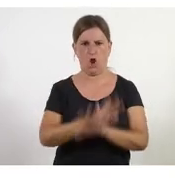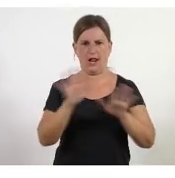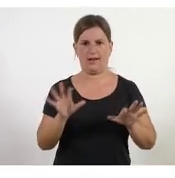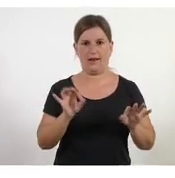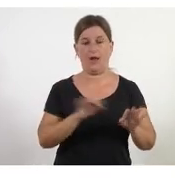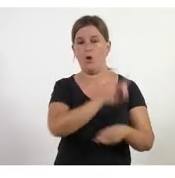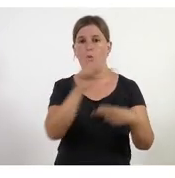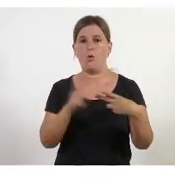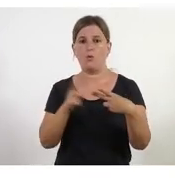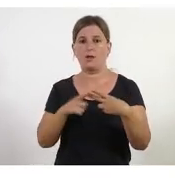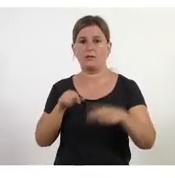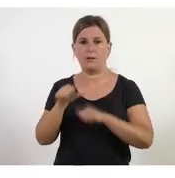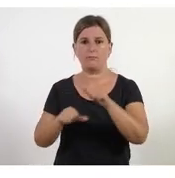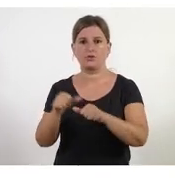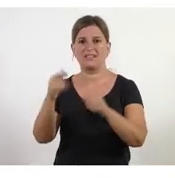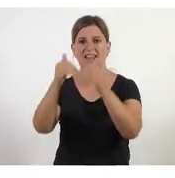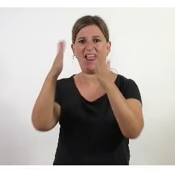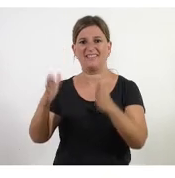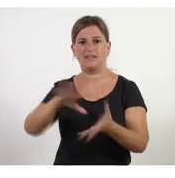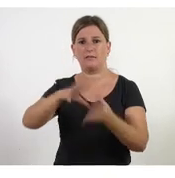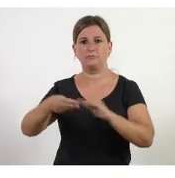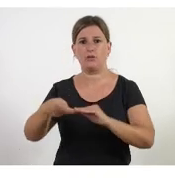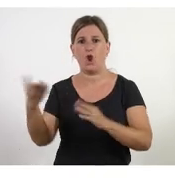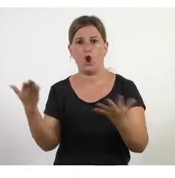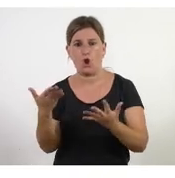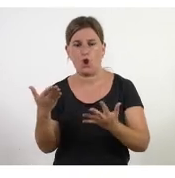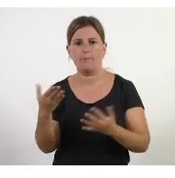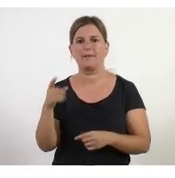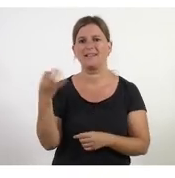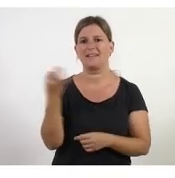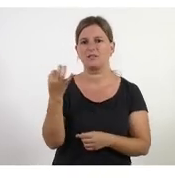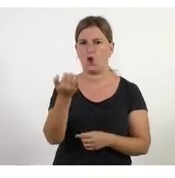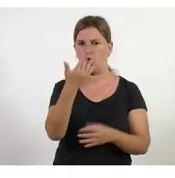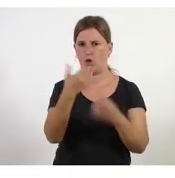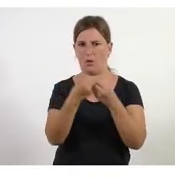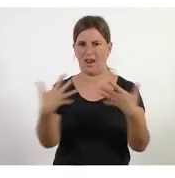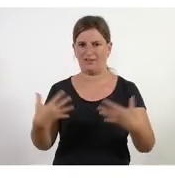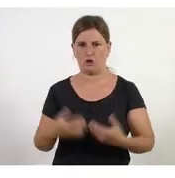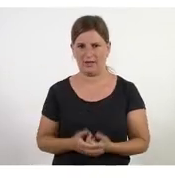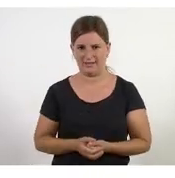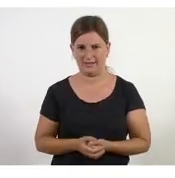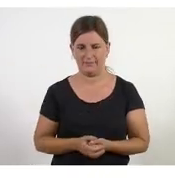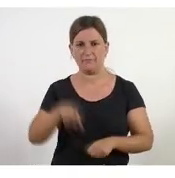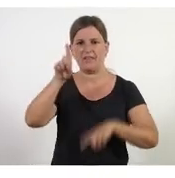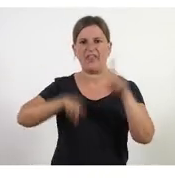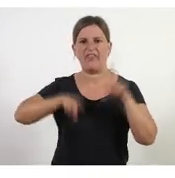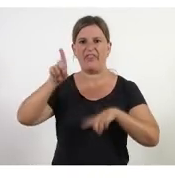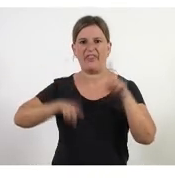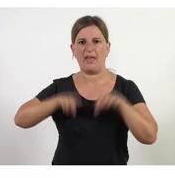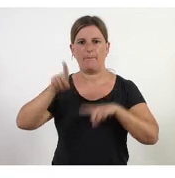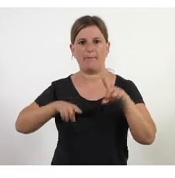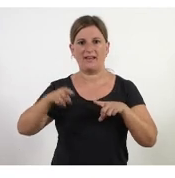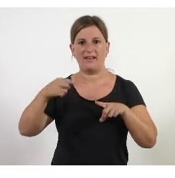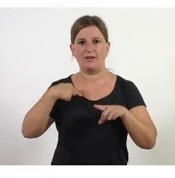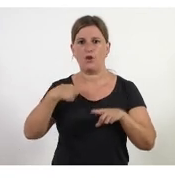Un segon pas de com l'entitat entra en aquestes solucions moltes vegades és el correu electrònic. Depenent de